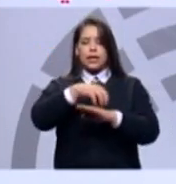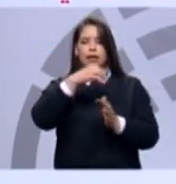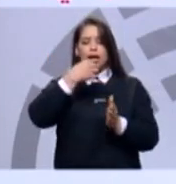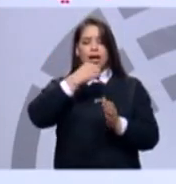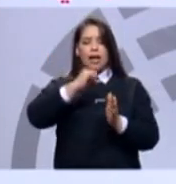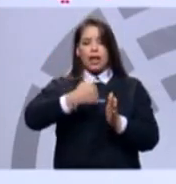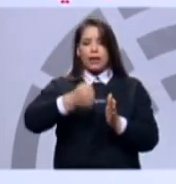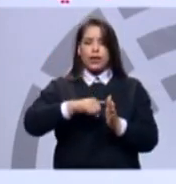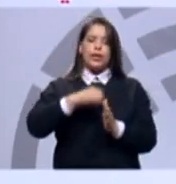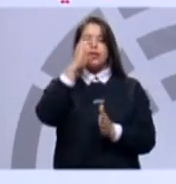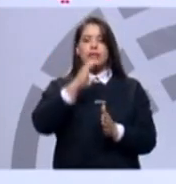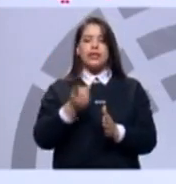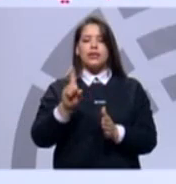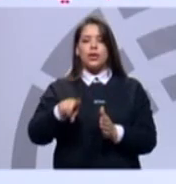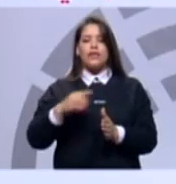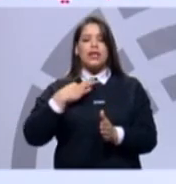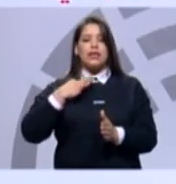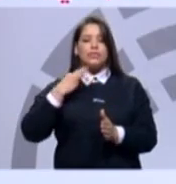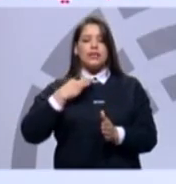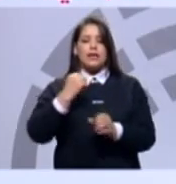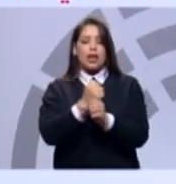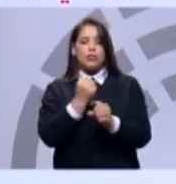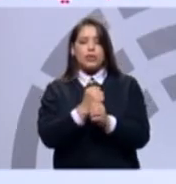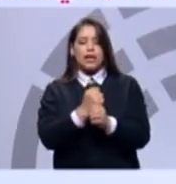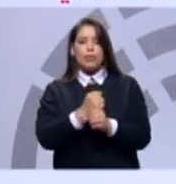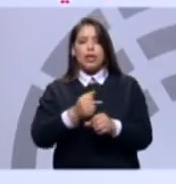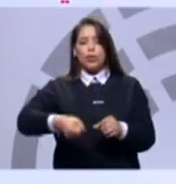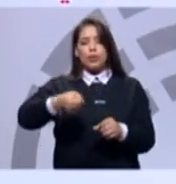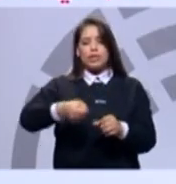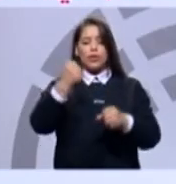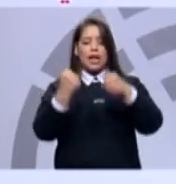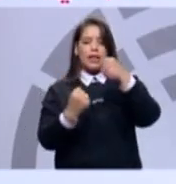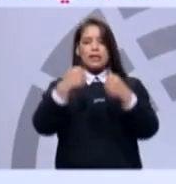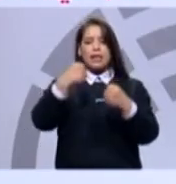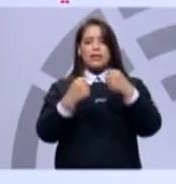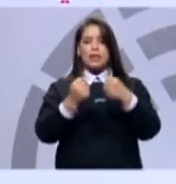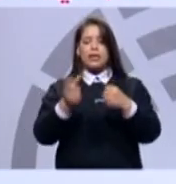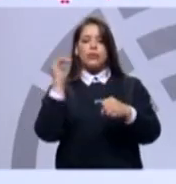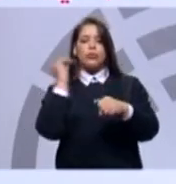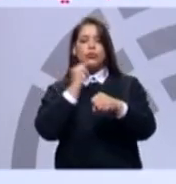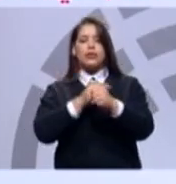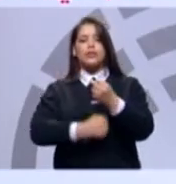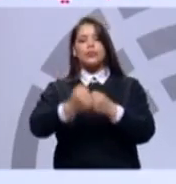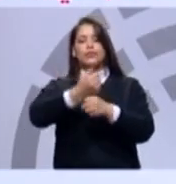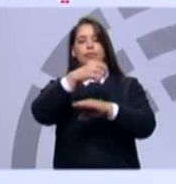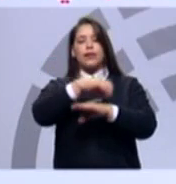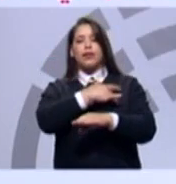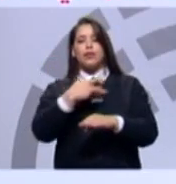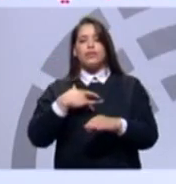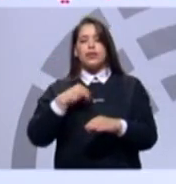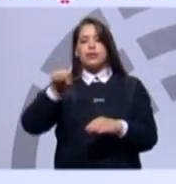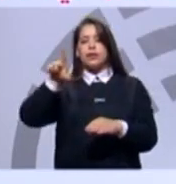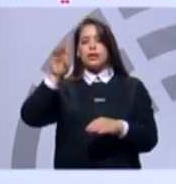وفي ذلك لبيع الملابس المستعمله روبا فيكا ومستودع للسيارات والتسريع بنجيز المستشفى الجامعي الملك